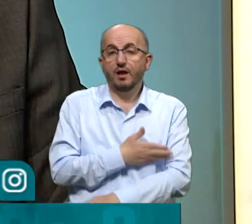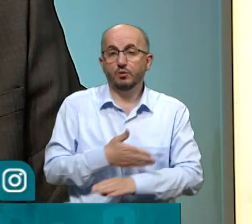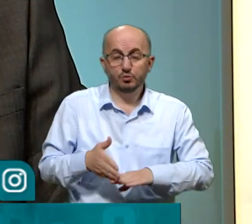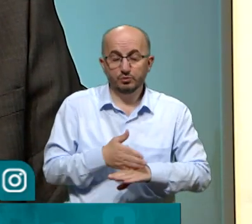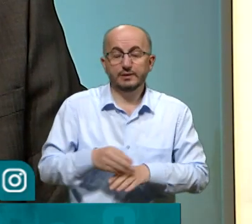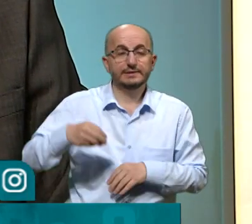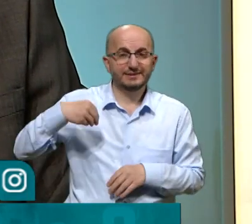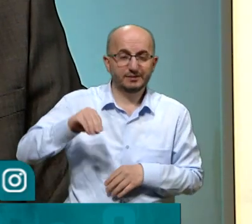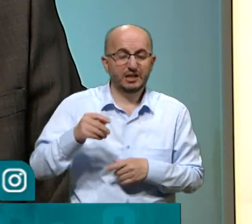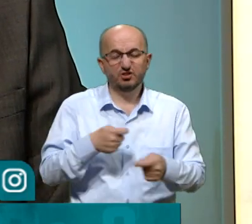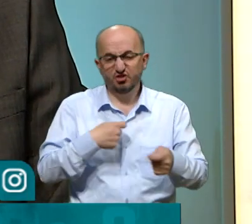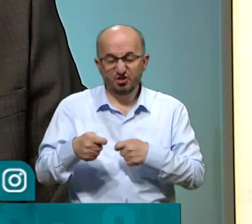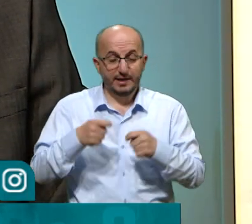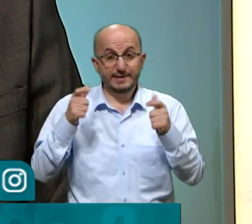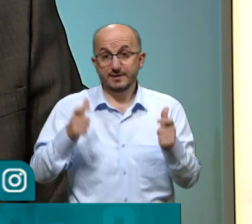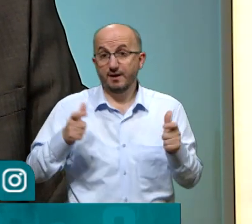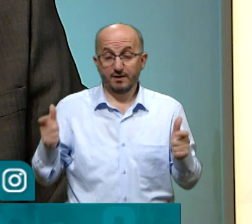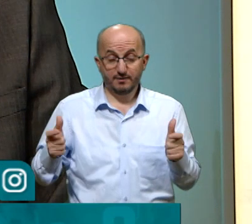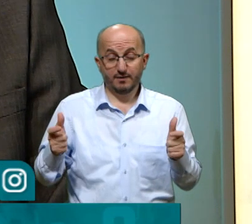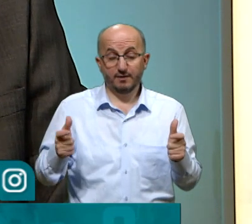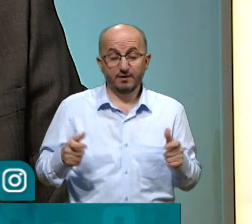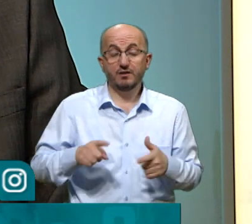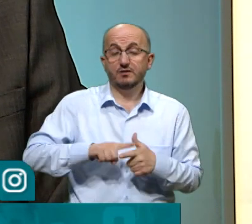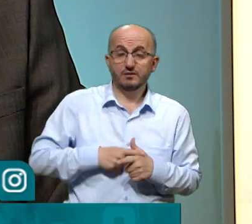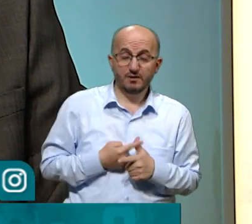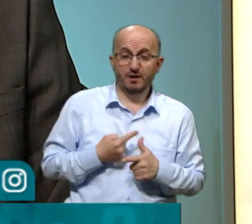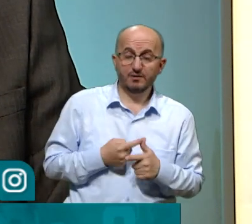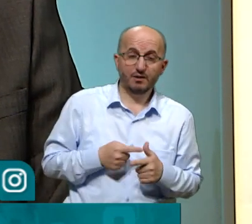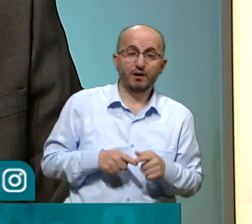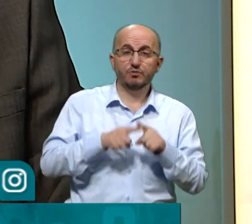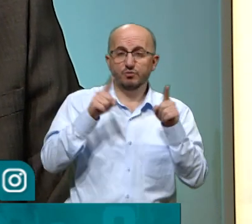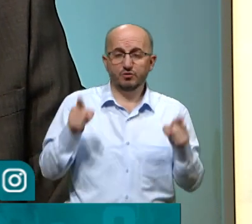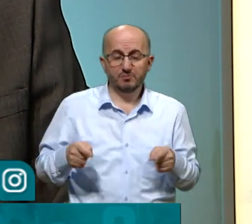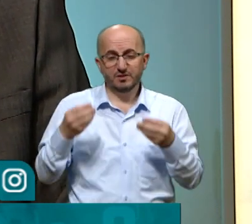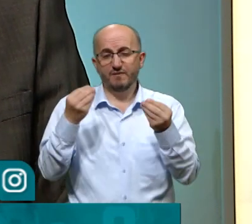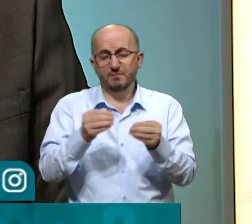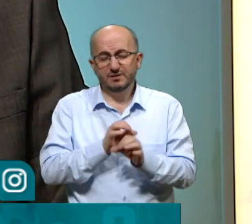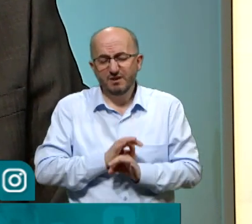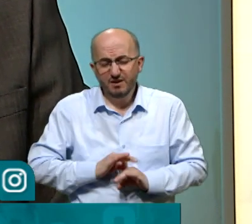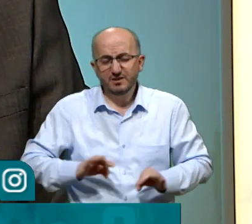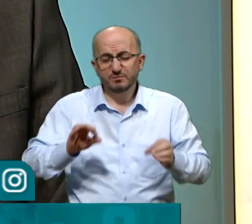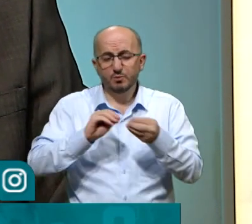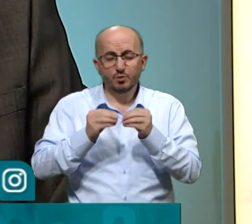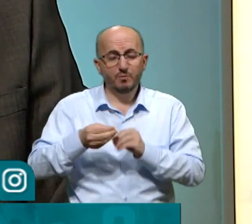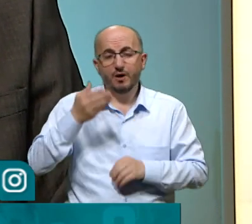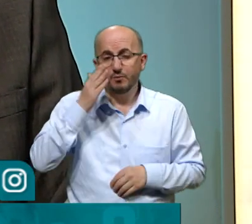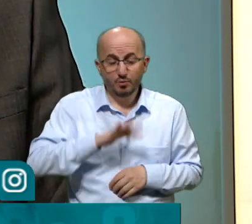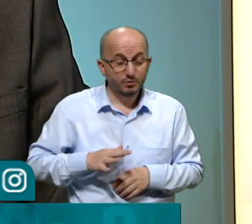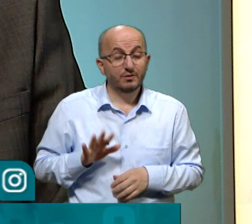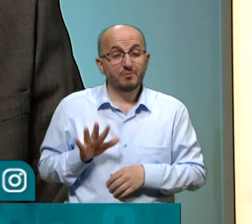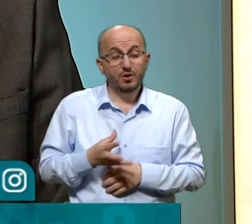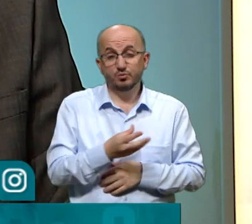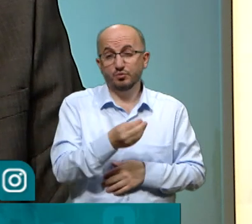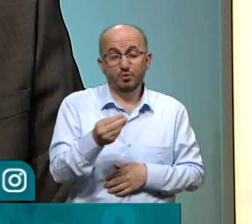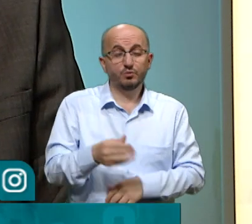ürünleri satan ticari yerlere kiraya ve dükkanımızı vermekte hiçbir sakınca yoktur ama çoğunluğu